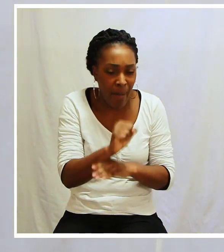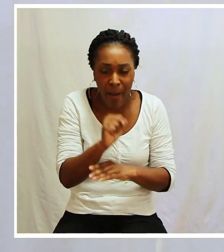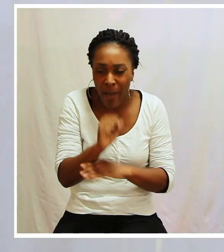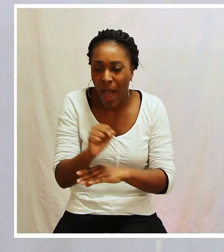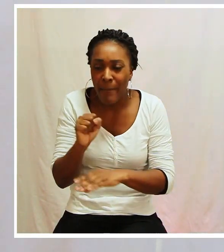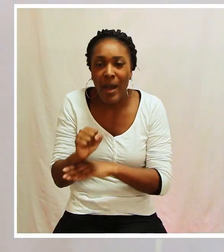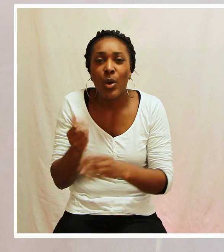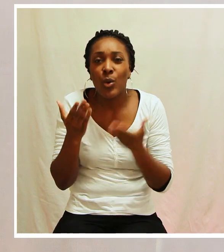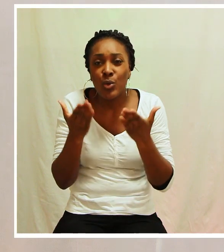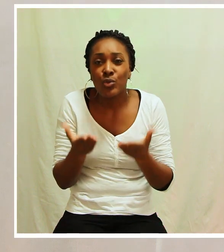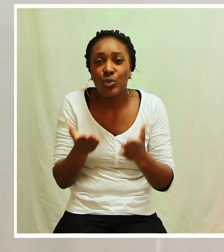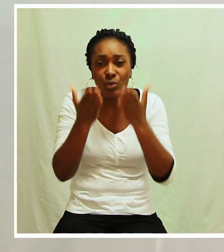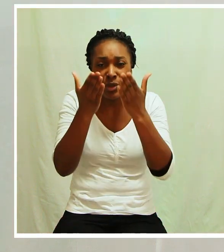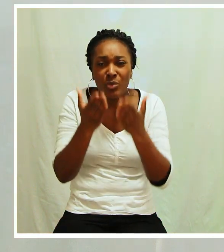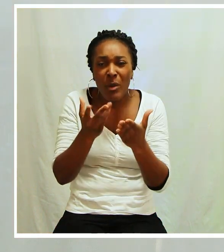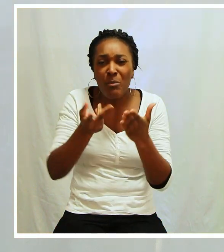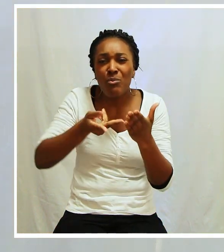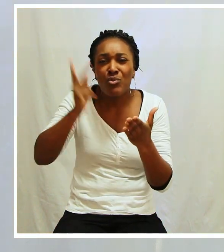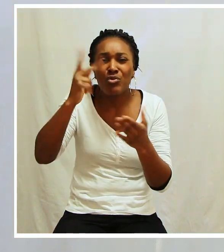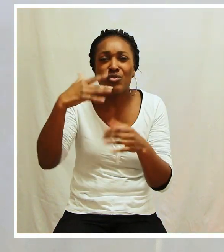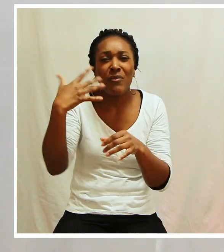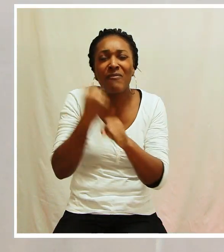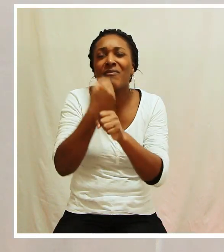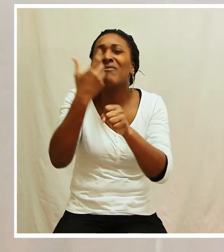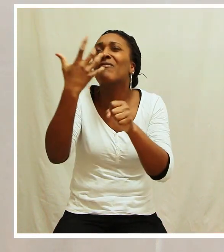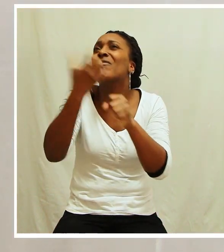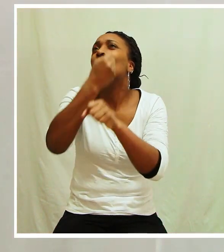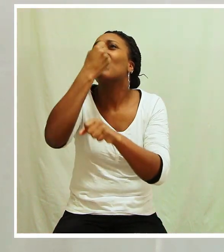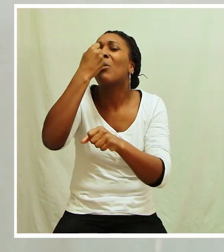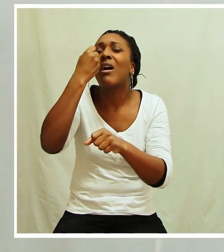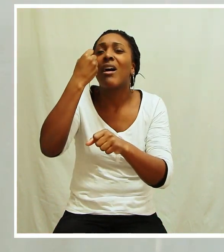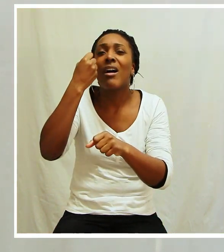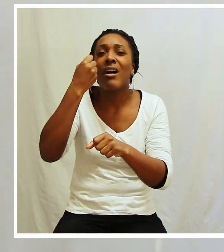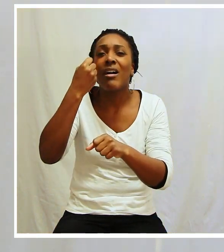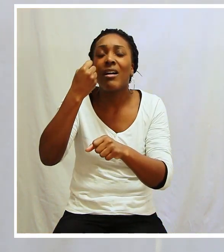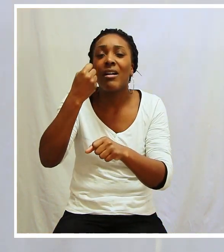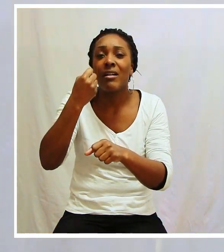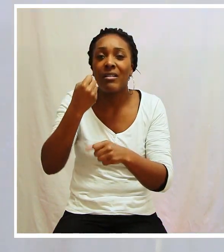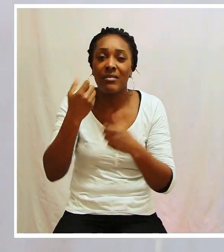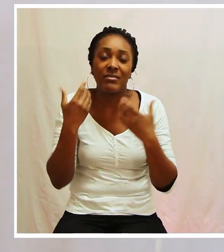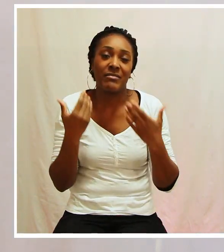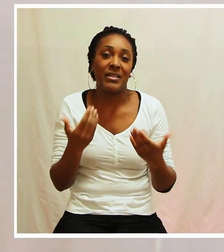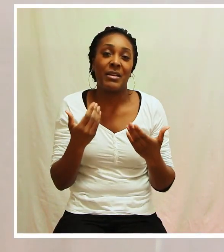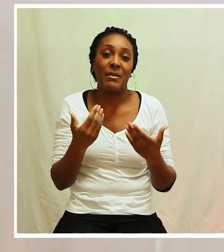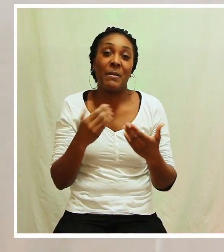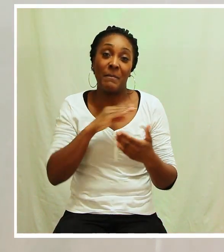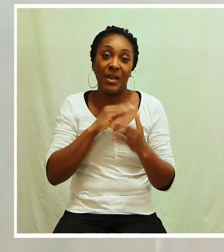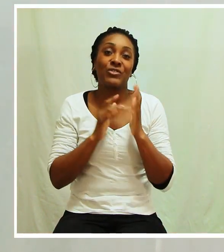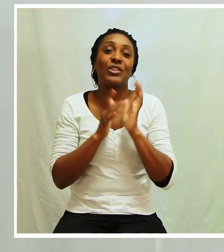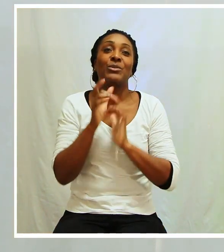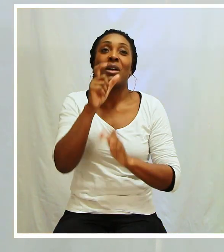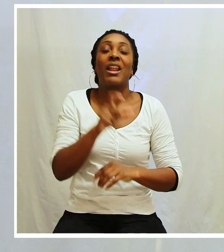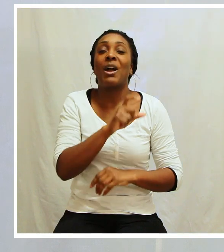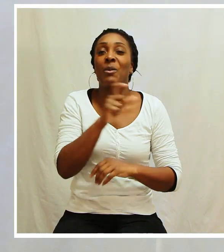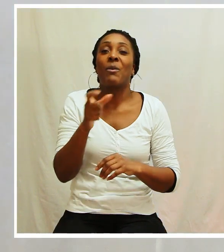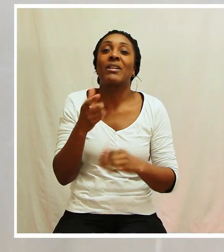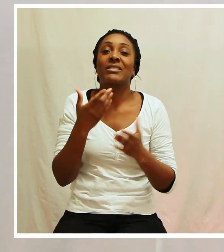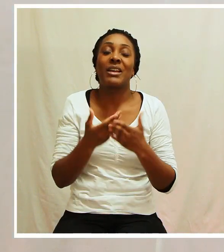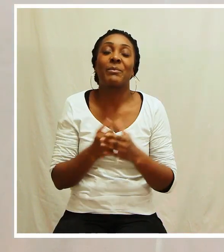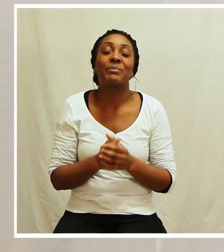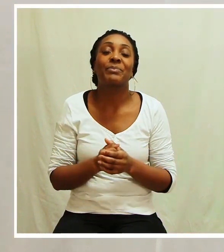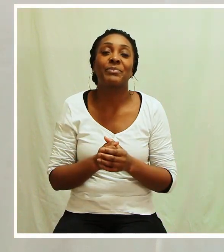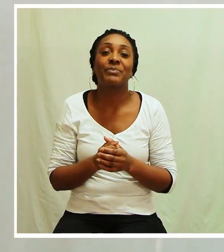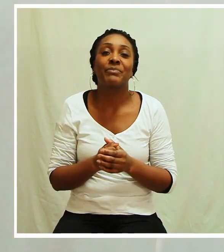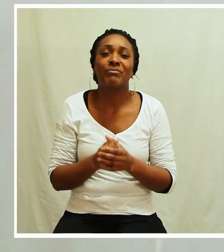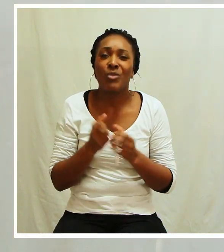Aujourd'hui, tu es un plus que vainqueur, plus que victorieux. Grâce à mon nom et grâce à ce que j'ai fait. Alors prends courage.